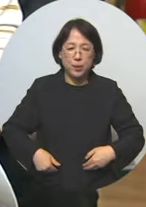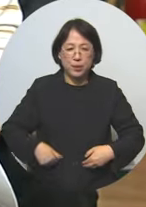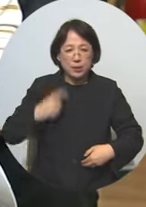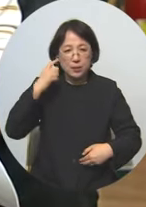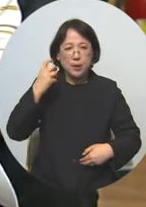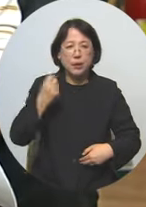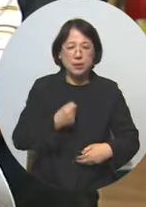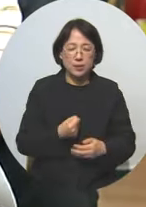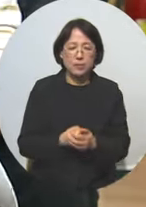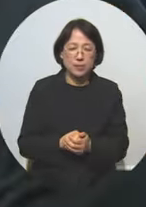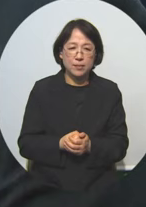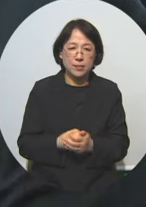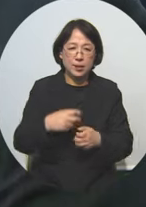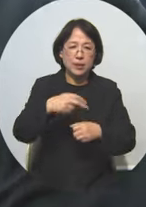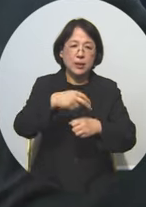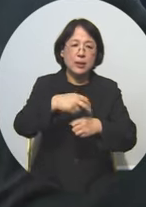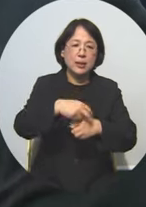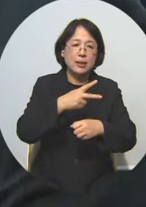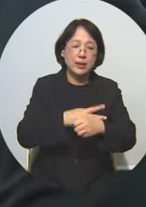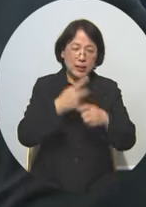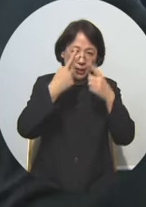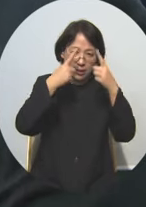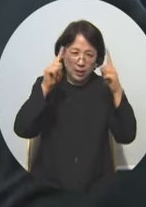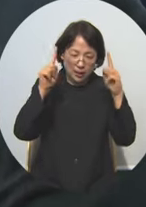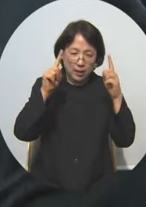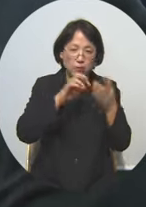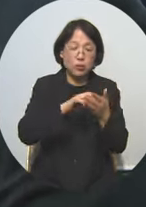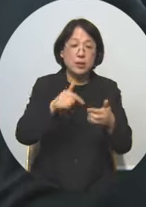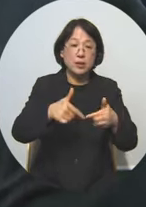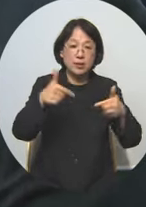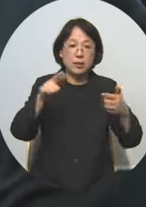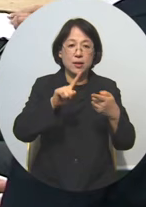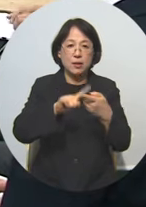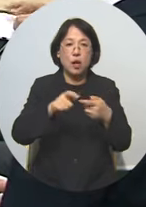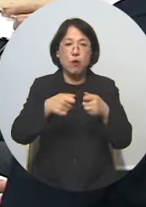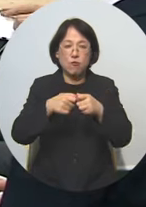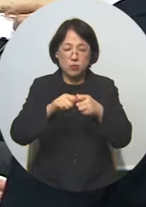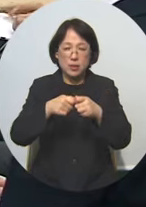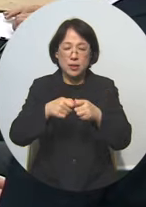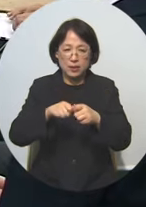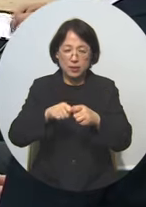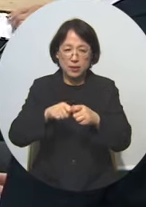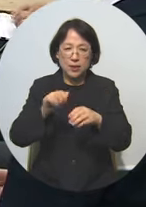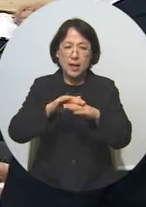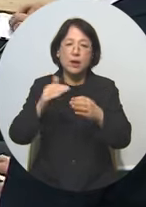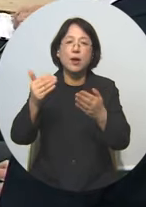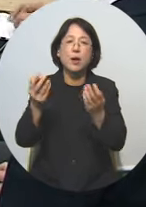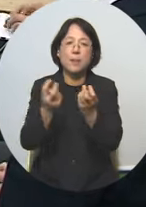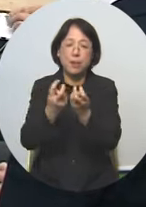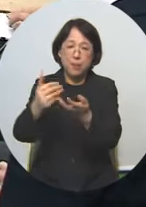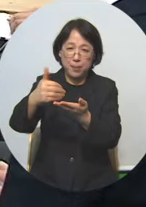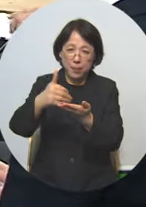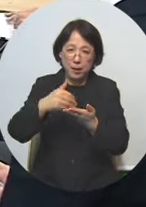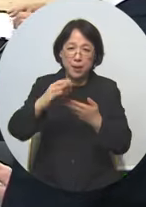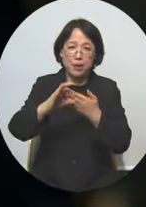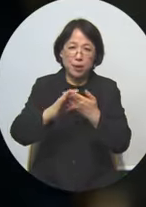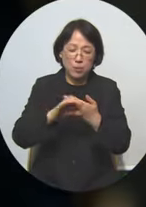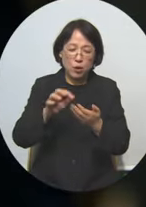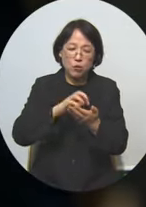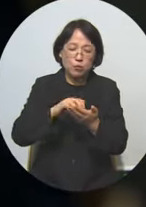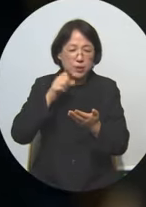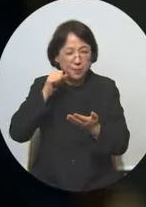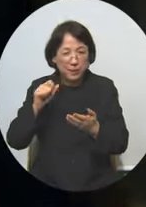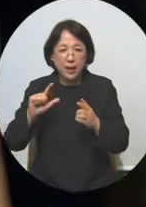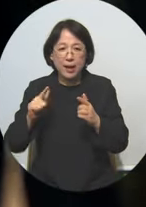총리는 의대 정원 증원에 대해 구체적인 안을 가지고 온다면 숫자에 얽매이지 않겠다는 입장을 밝혔고 지금도